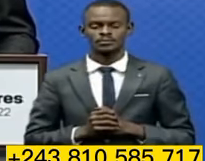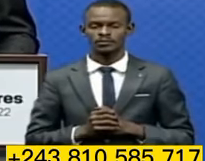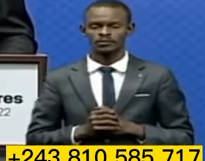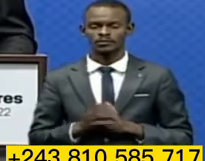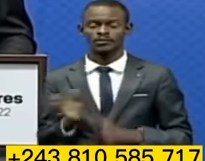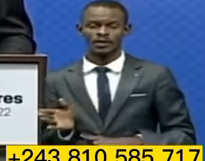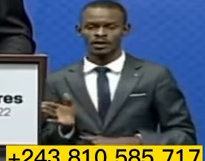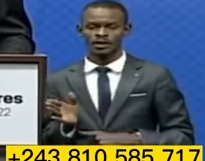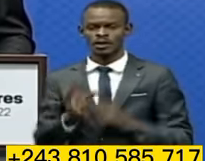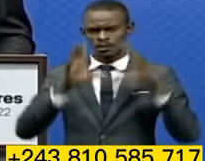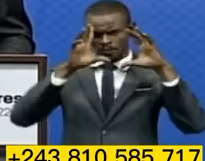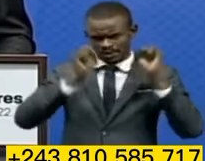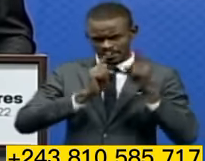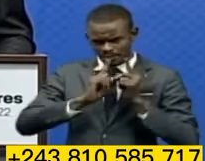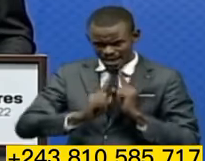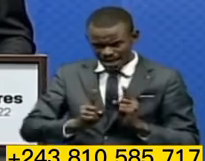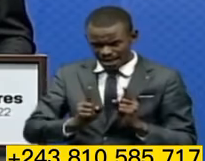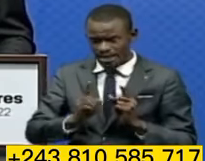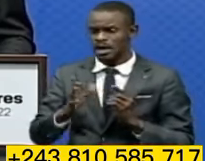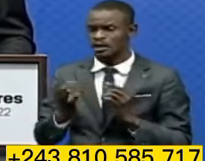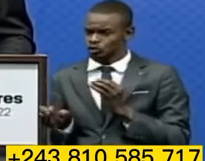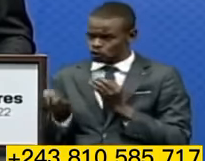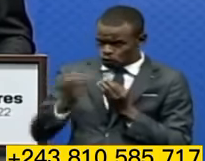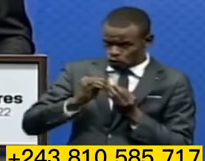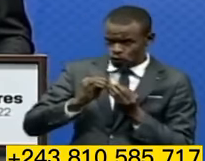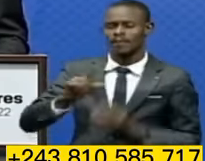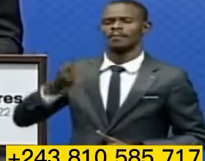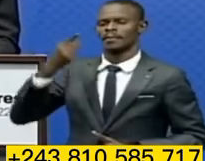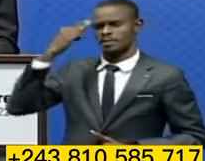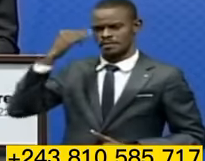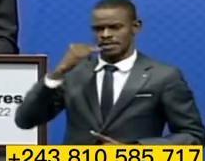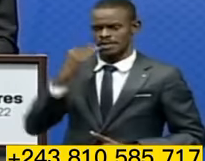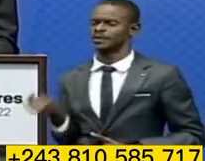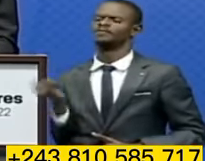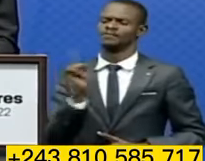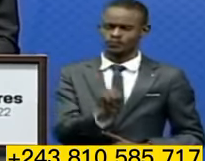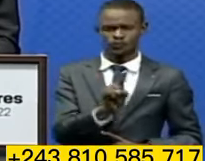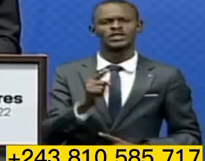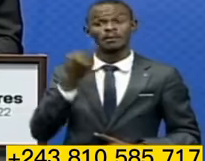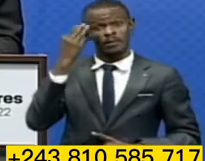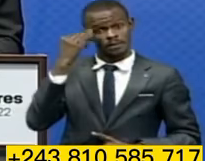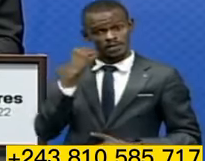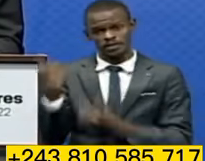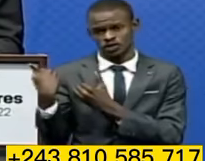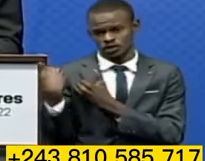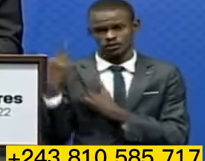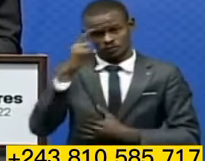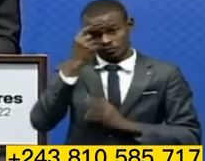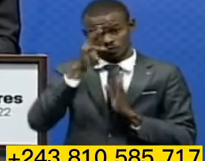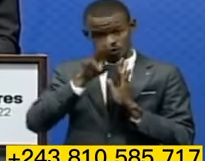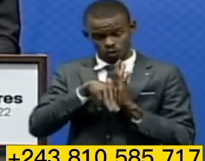Intervenant à la suite de la communication du président de la République, le Premier ministre chef du gouvernement a attiré l'attention